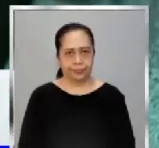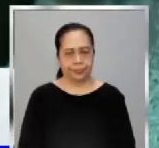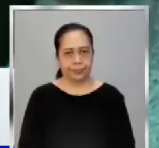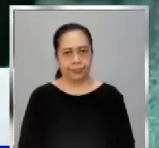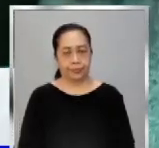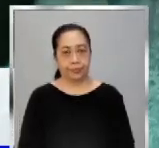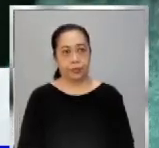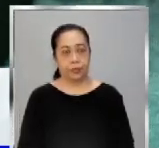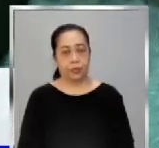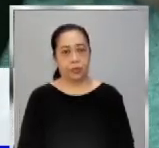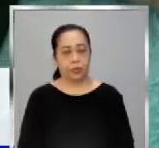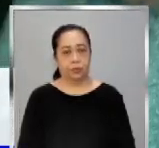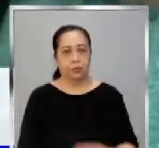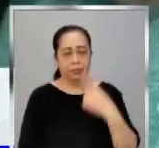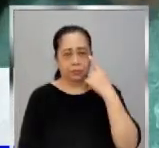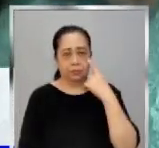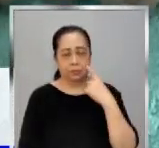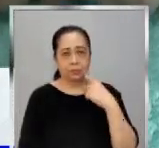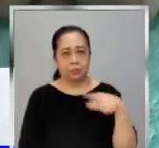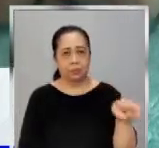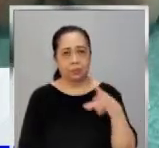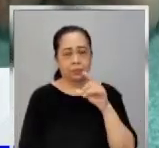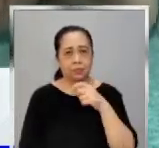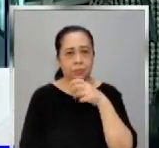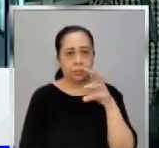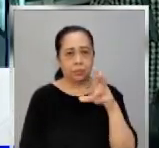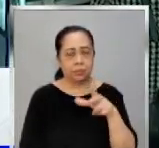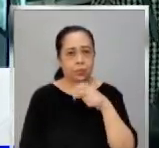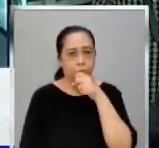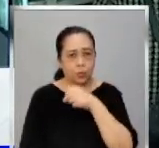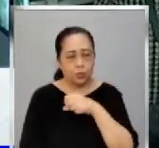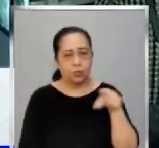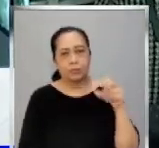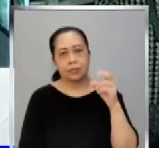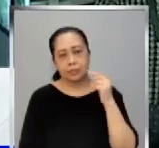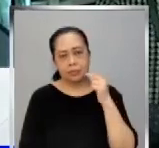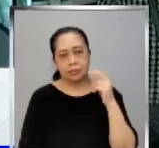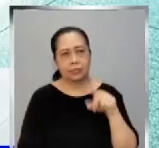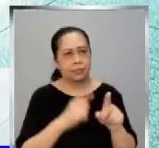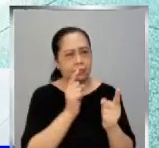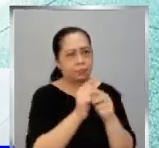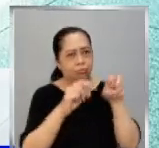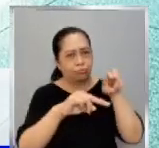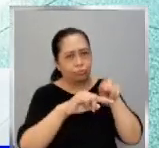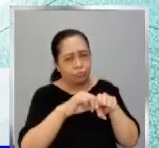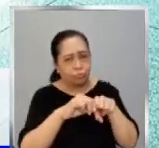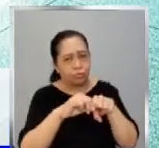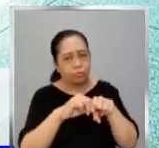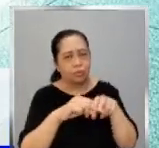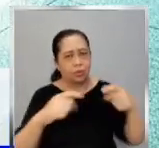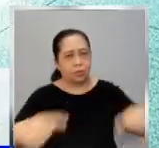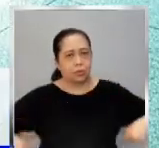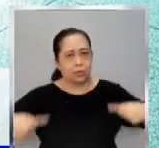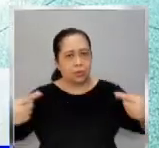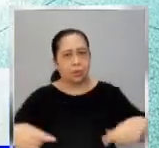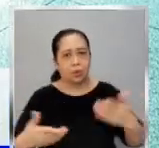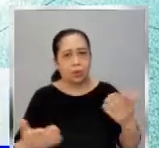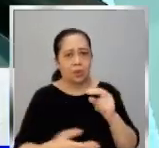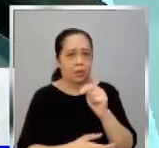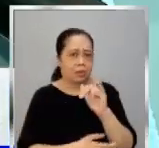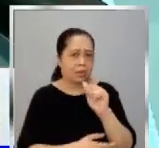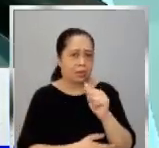Namumugto ang mga mata ng 63 anyos na si Neri Serna nang datna namin nakaupo sa wheelchair sa Maynaia Terminal 3 kaninang